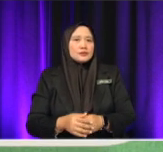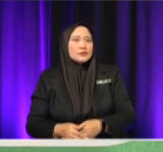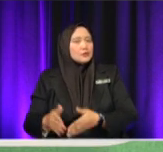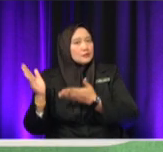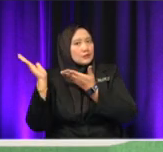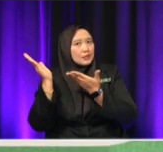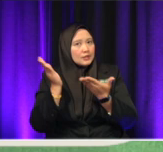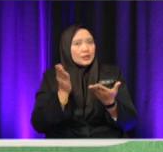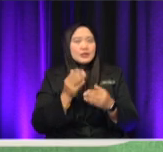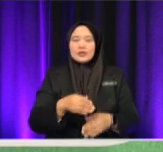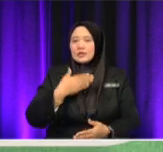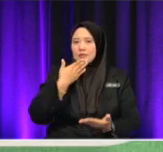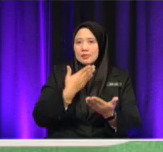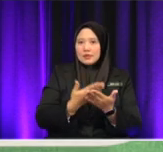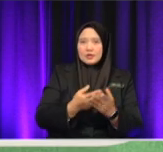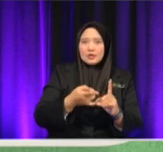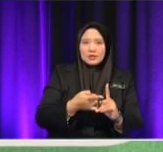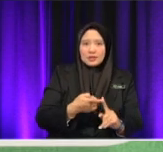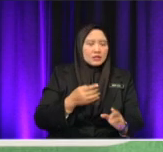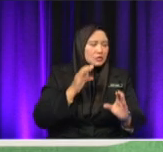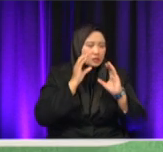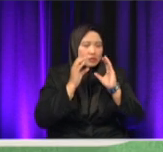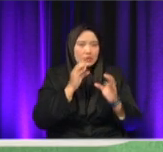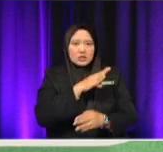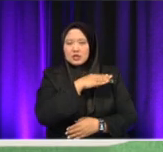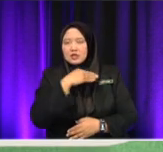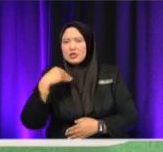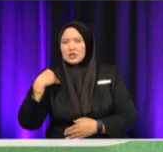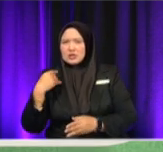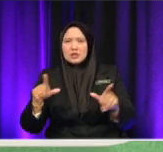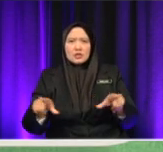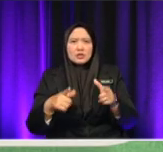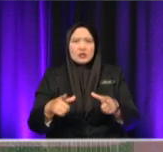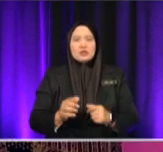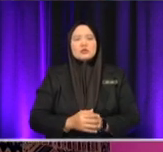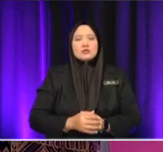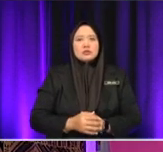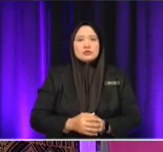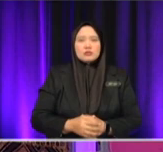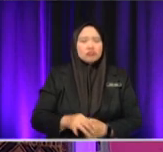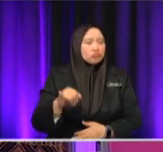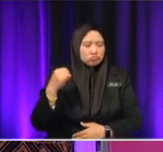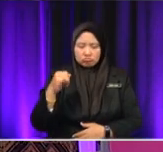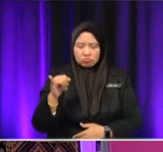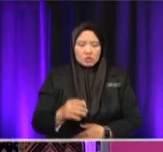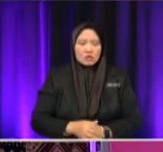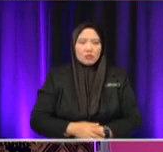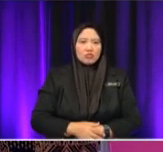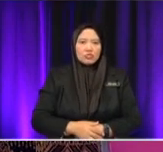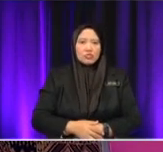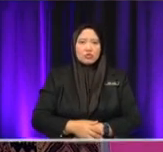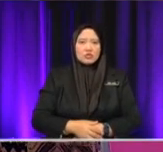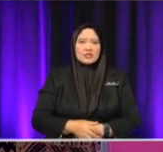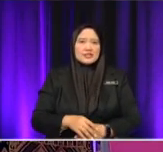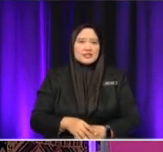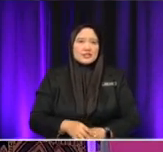pertuturan dan juga perlakuan tak boleh cakap-cakap-cari yang menyakitkan hati ataupun menyentuh hati si istri ya